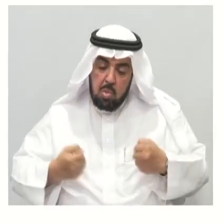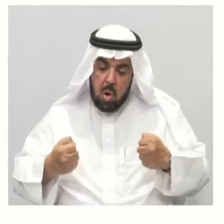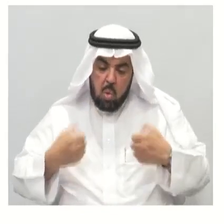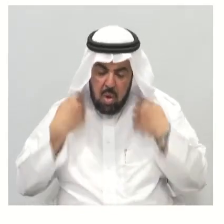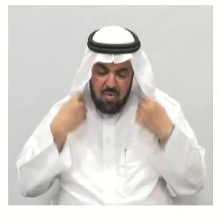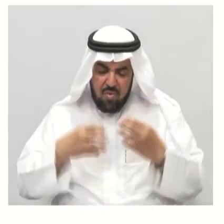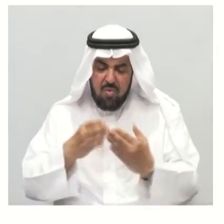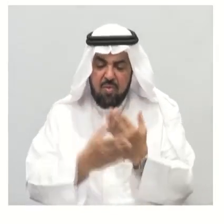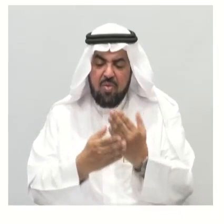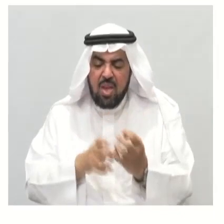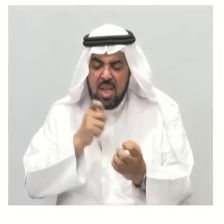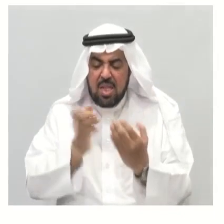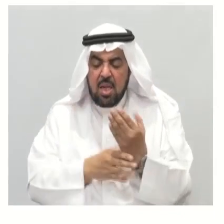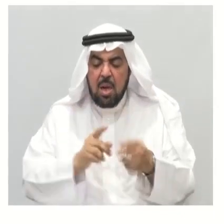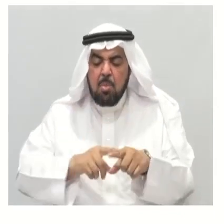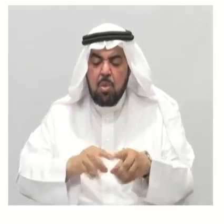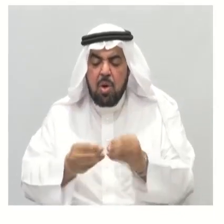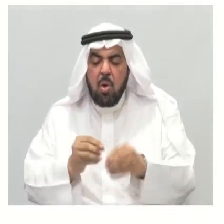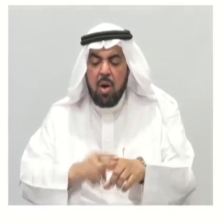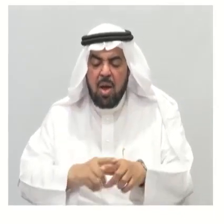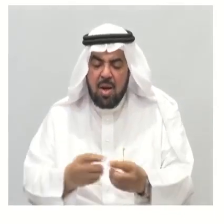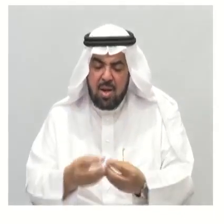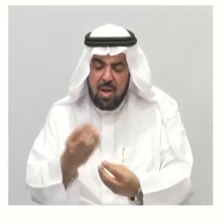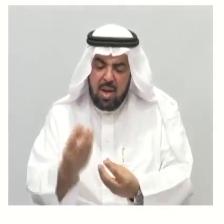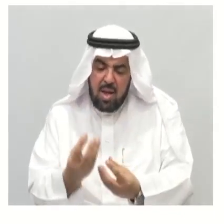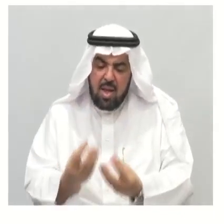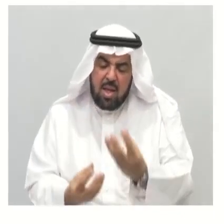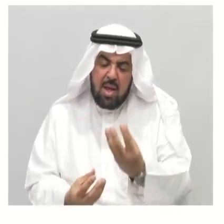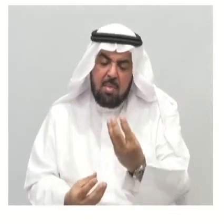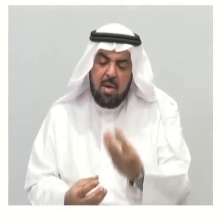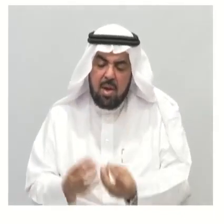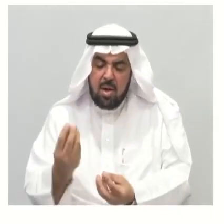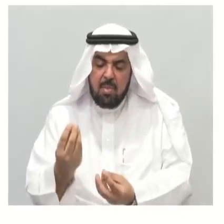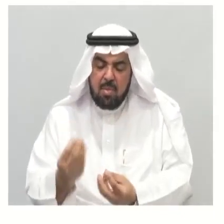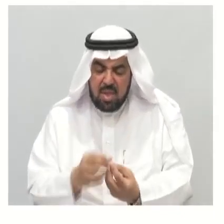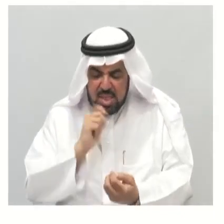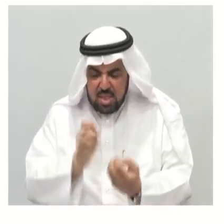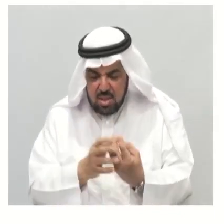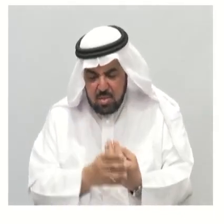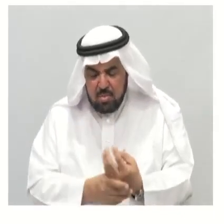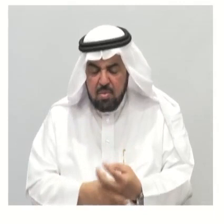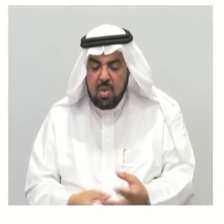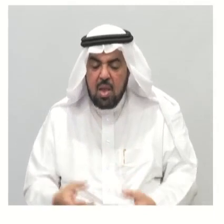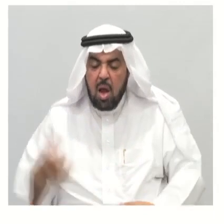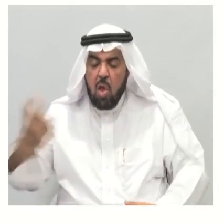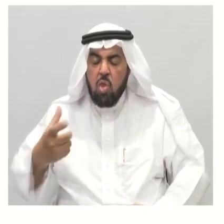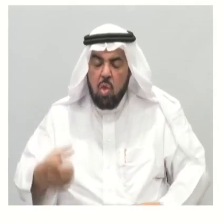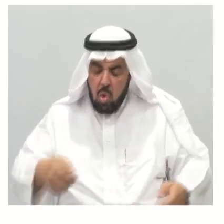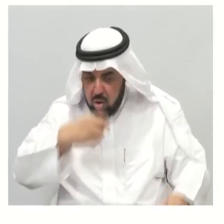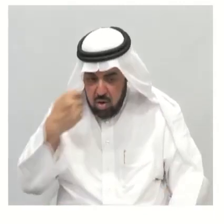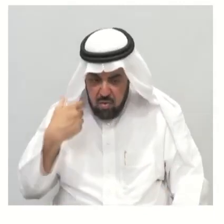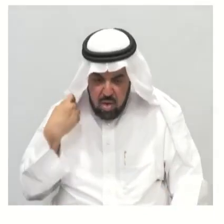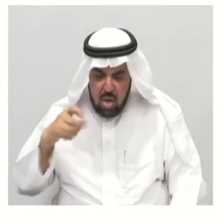زجاجات بنية اللون؟ ما السبب في أنه يعطيك إياها وهي بنية اللون؟ ماذا يفعل الضوء والحرارة فيها؟ إنه